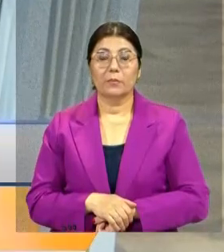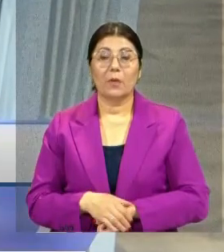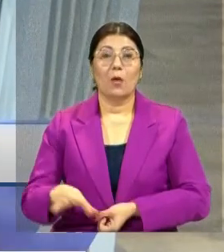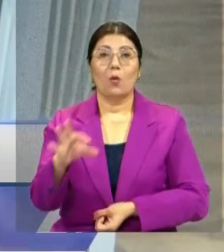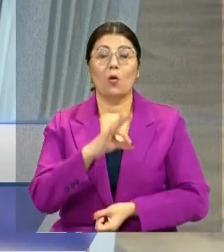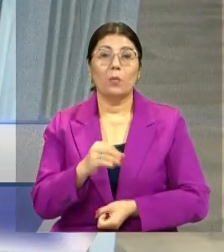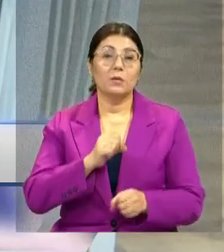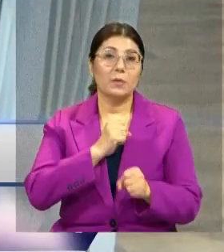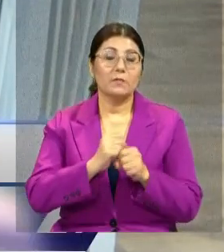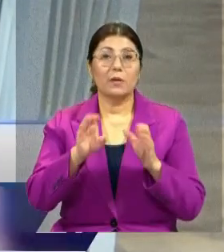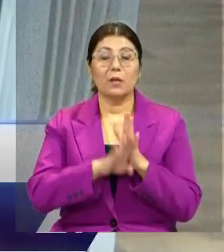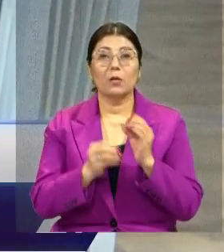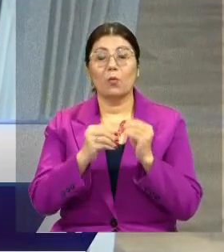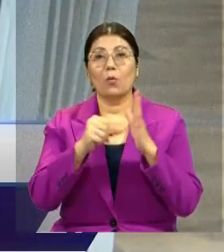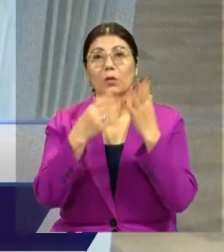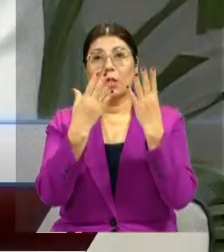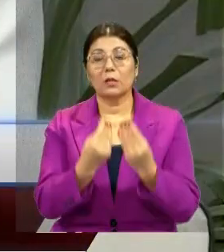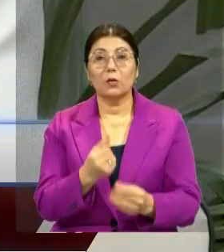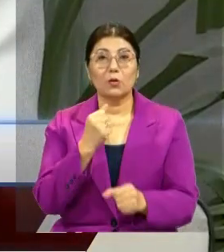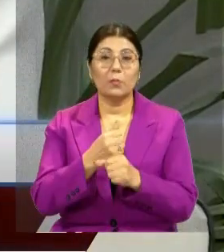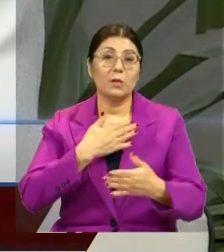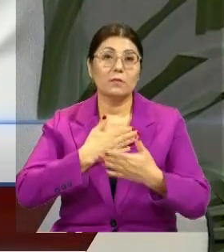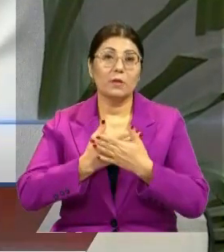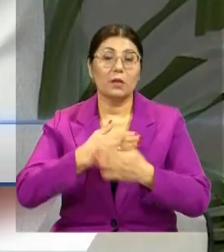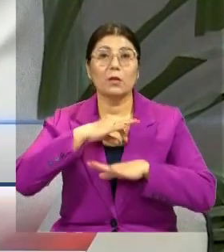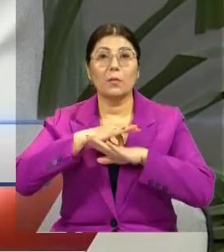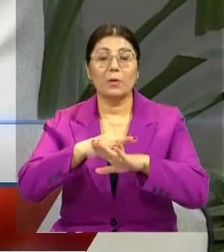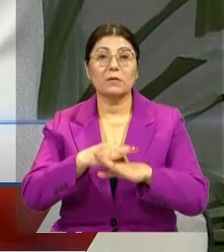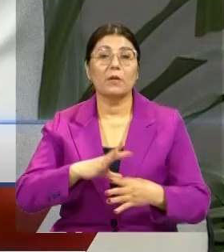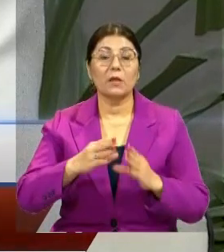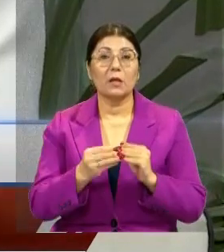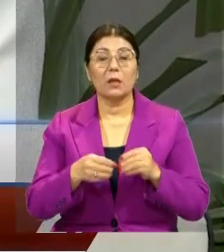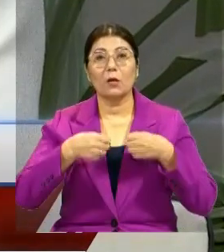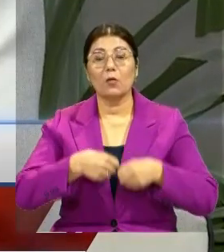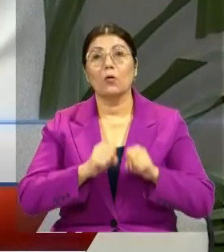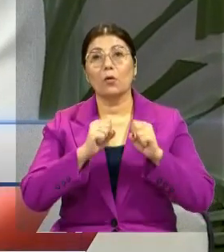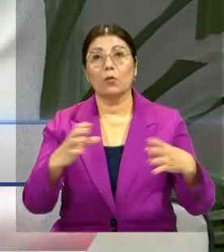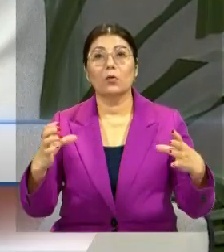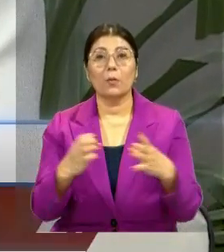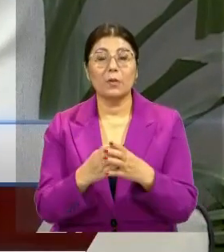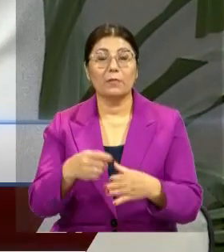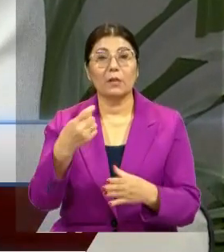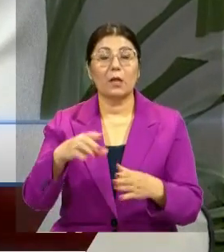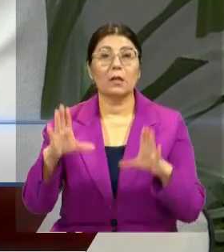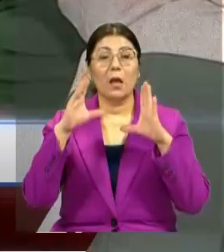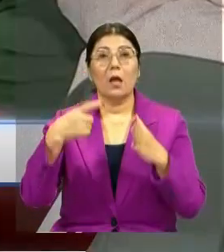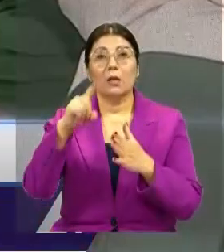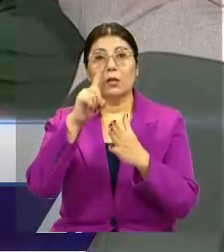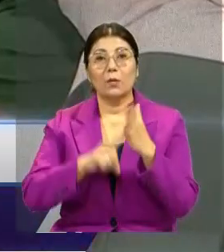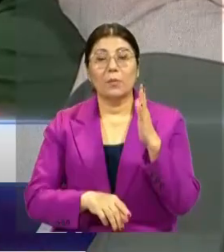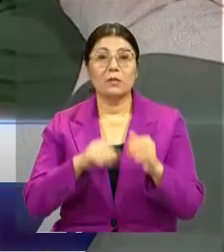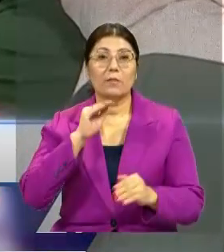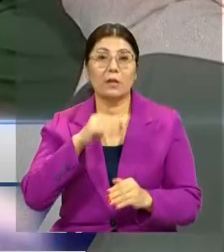Өңірде зорлық зомбылықсыз 16 күн акциясы белсенді жүріп жатыр. Аймақ бойынша құқық қорғау органдары, дін өкілдері мен психолог